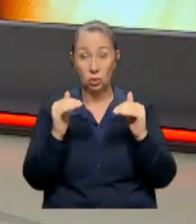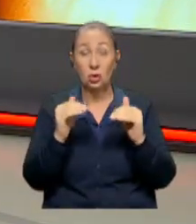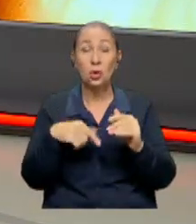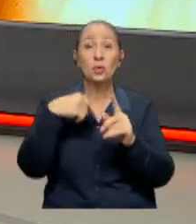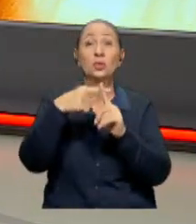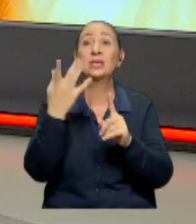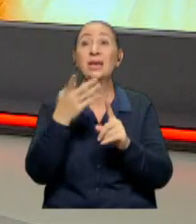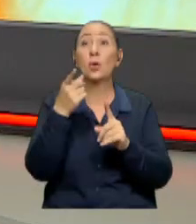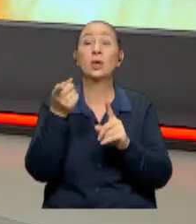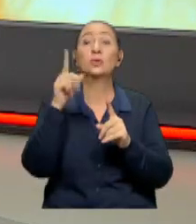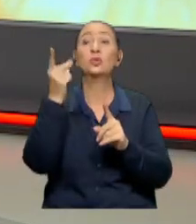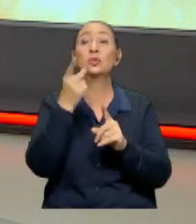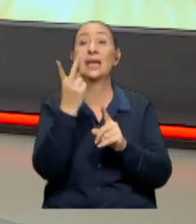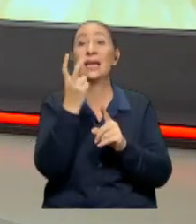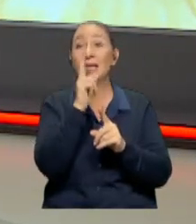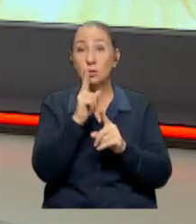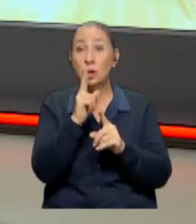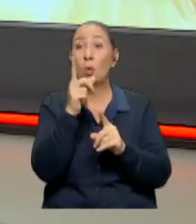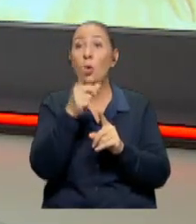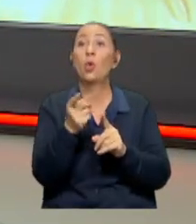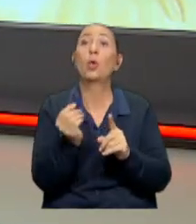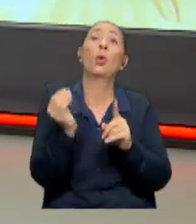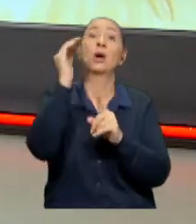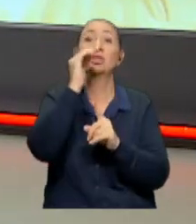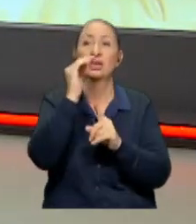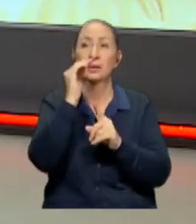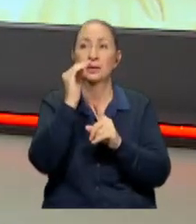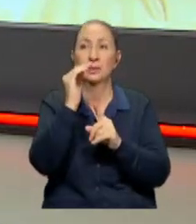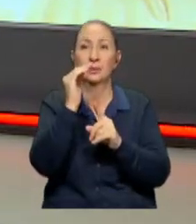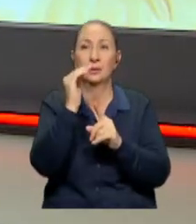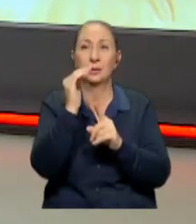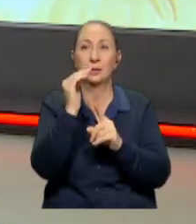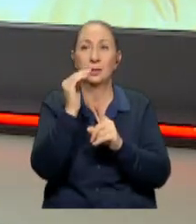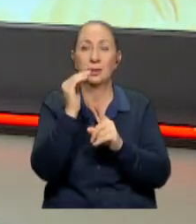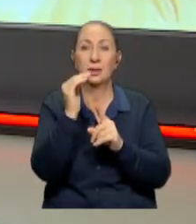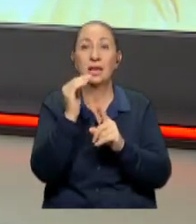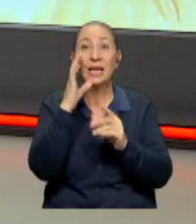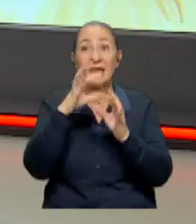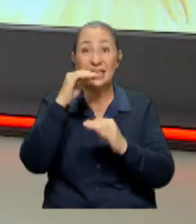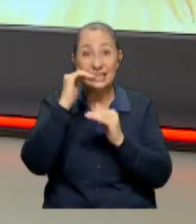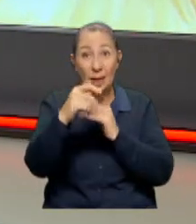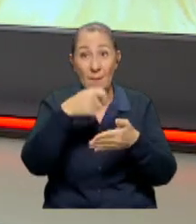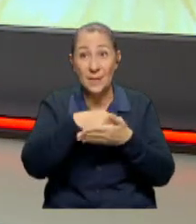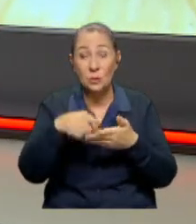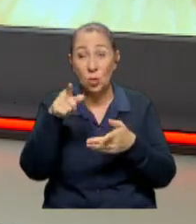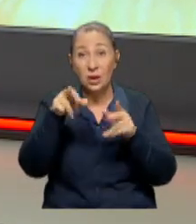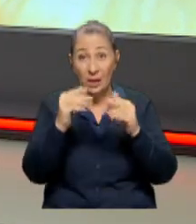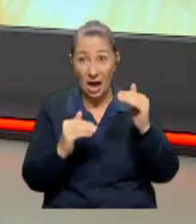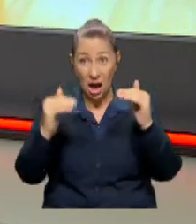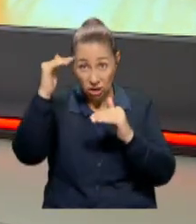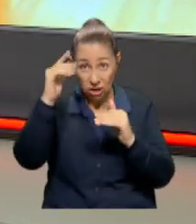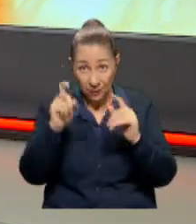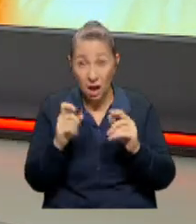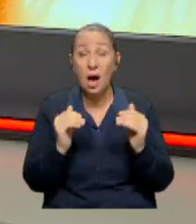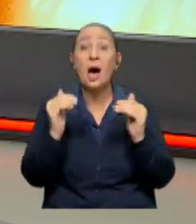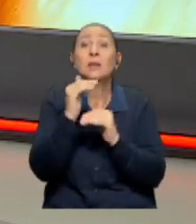Üstüne ne geliyorsa ondan sonra da %200 ise o bu sefer o kadar artacak daha. İnsanların maaşları o derecede artacak mı?